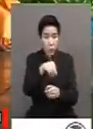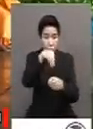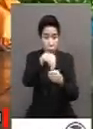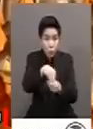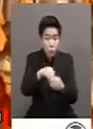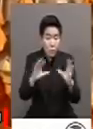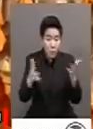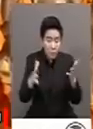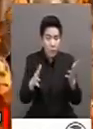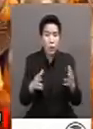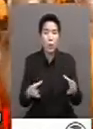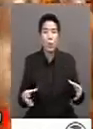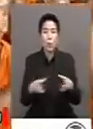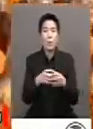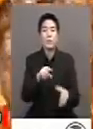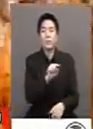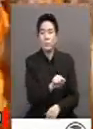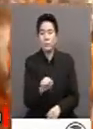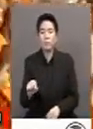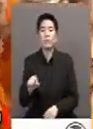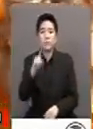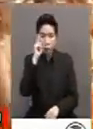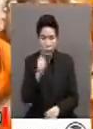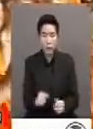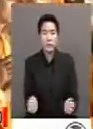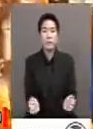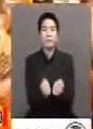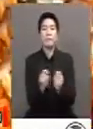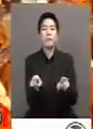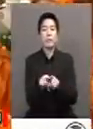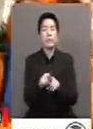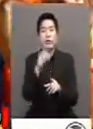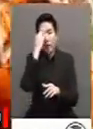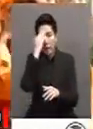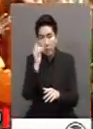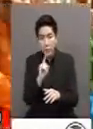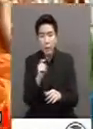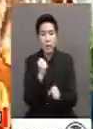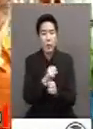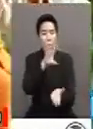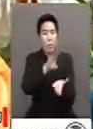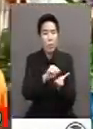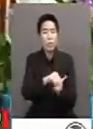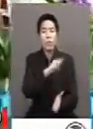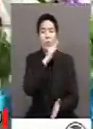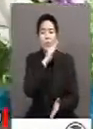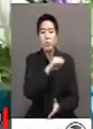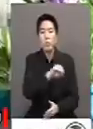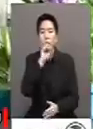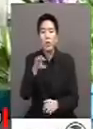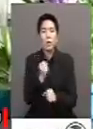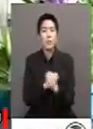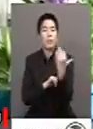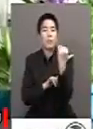ไม่ได้อยู่ในวัดกลุ่มบุคคลเหล่านี้อาจจะต้องถูกดำเนินคดีด้วยในข้อหาที่นำข้อมูลเท็จเข้าสู่ระบบคอมพิวเต